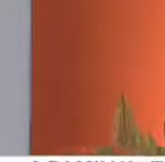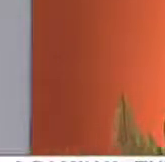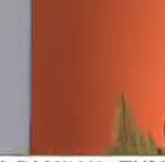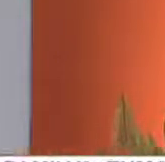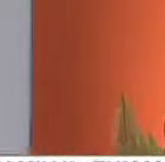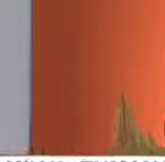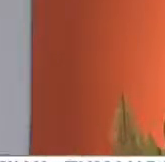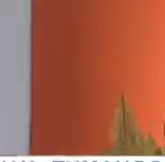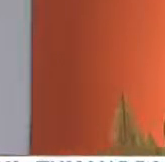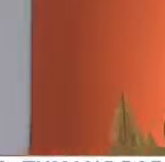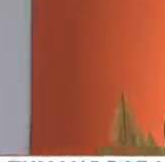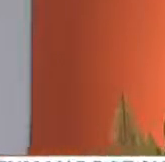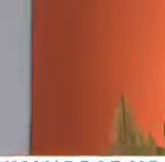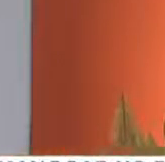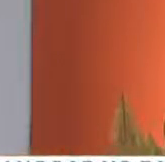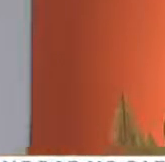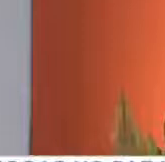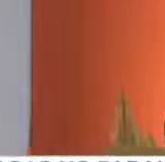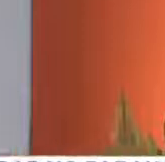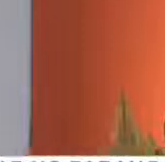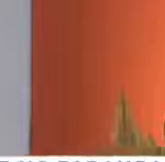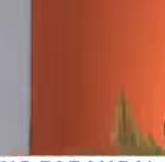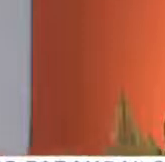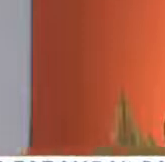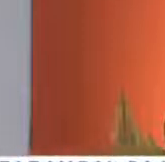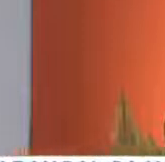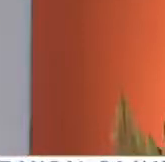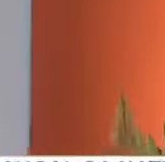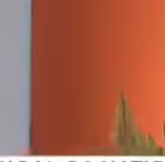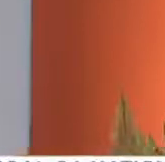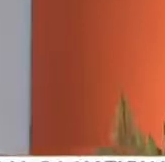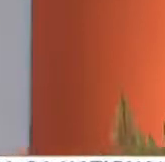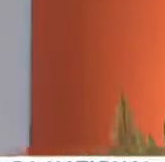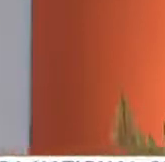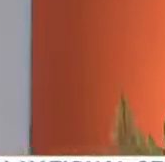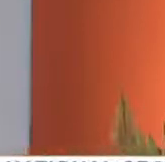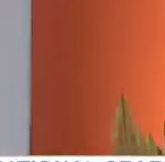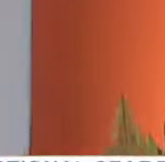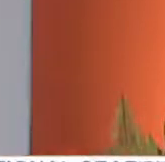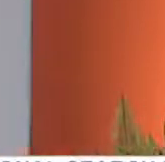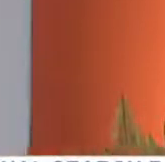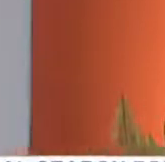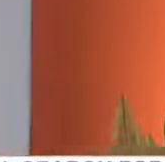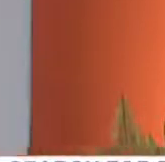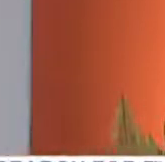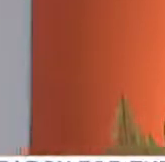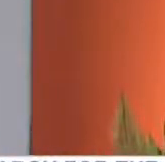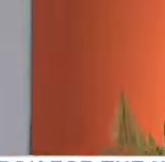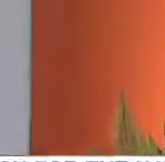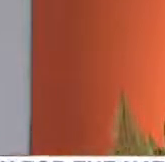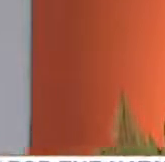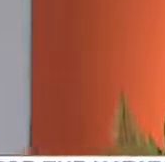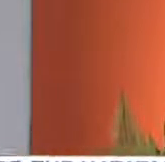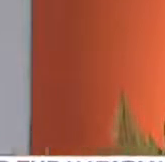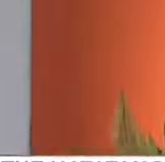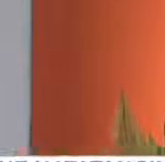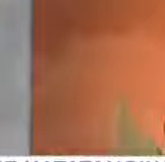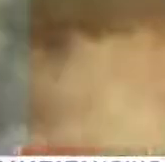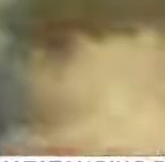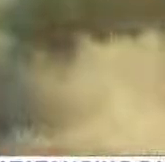itong pag-uusapan kasama ng isang educator mula sa Bukidnon na nagtuturo sa isang indigenous community. Panoorin po natin ito.